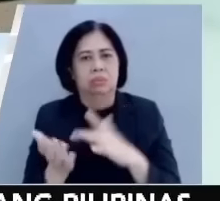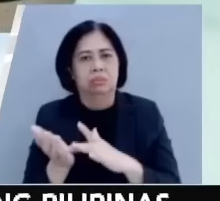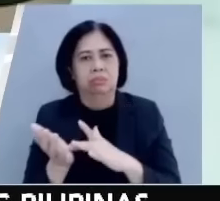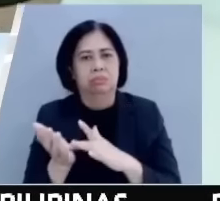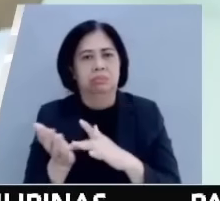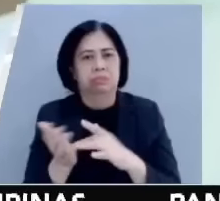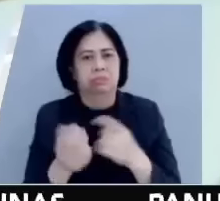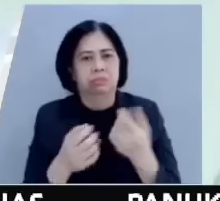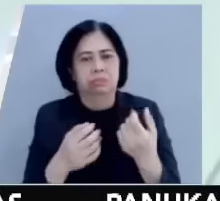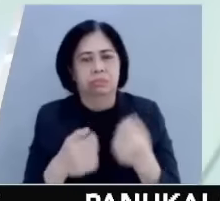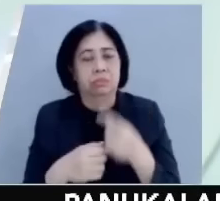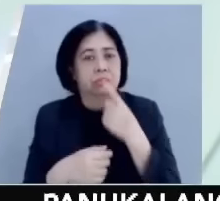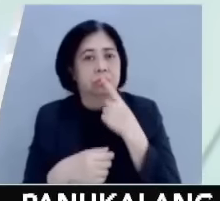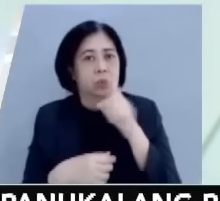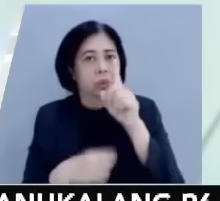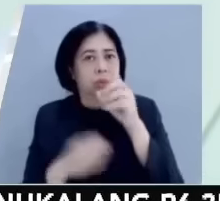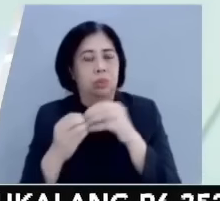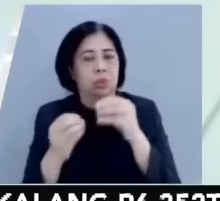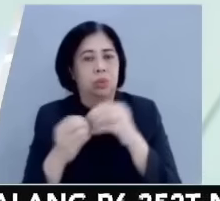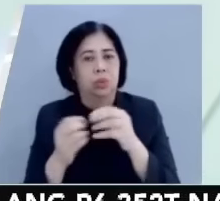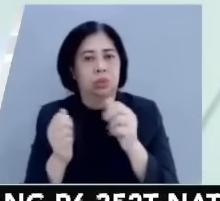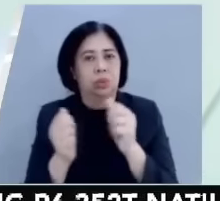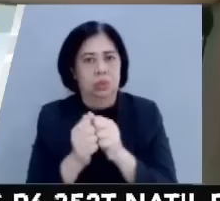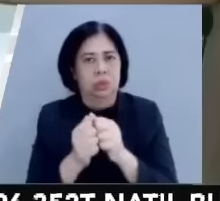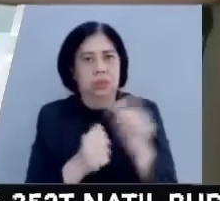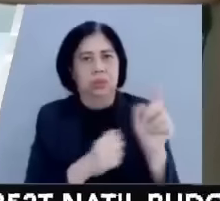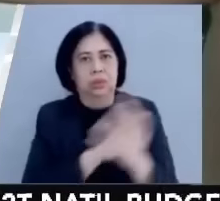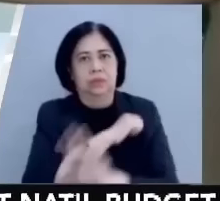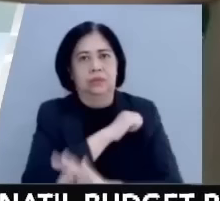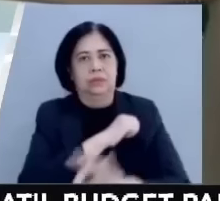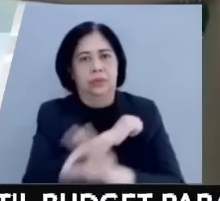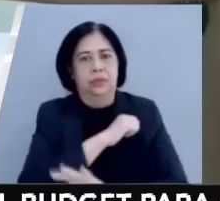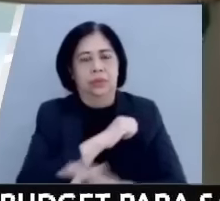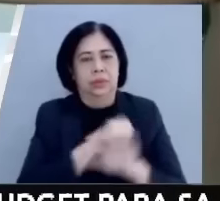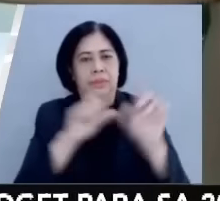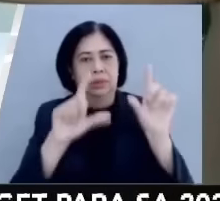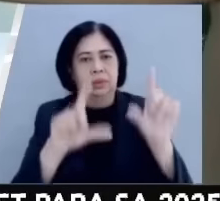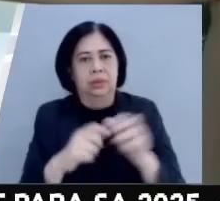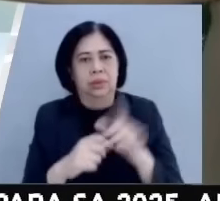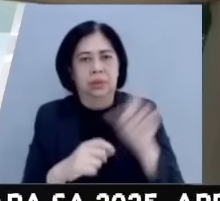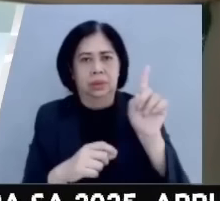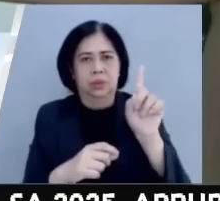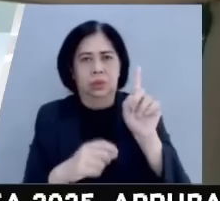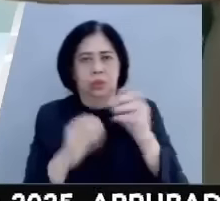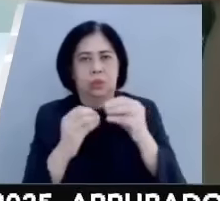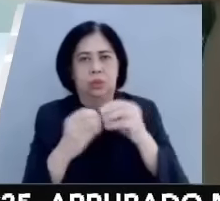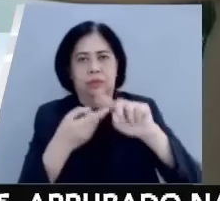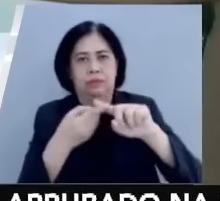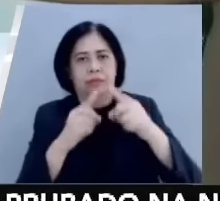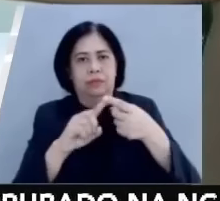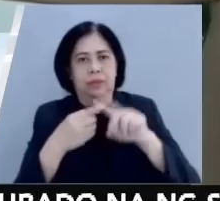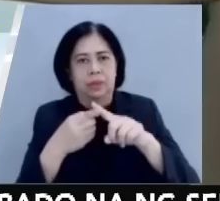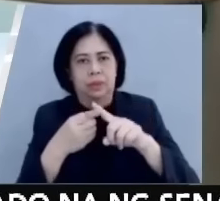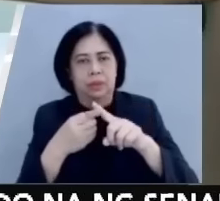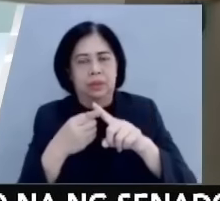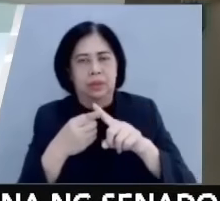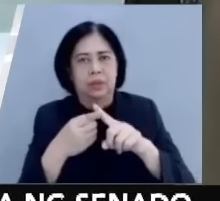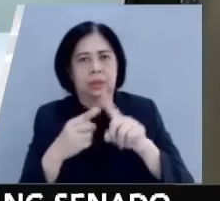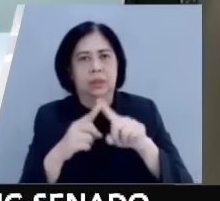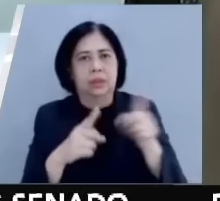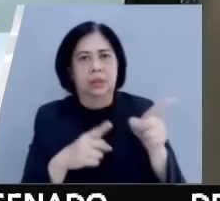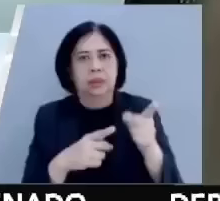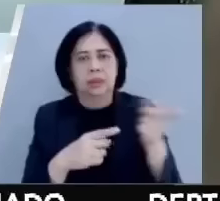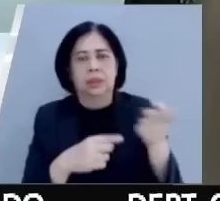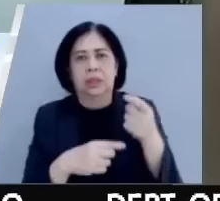may isa pa umanong kasabwat ang dayuhang suspect. Meron pa po kasi sa isa pong kaibigan eh. Ayun po yung nagsusustento po ng bisyo niya.